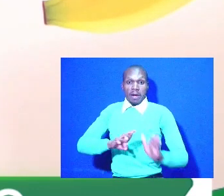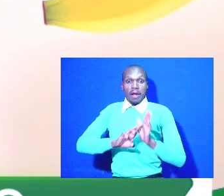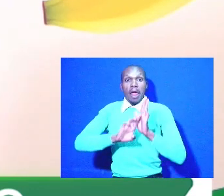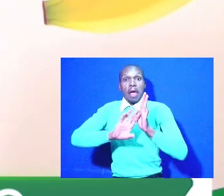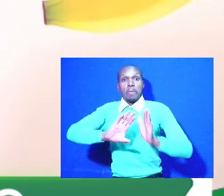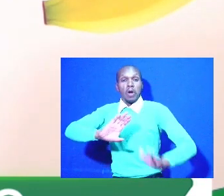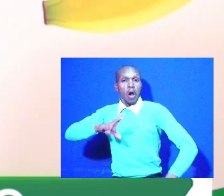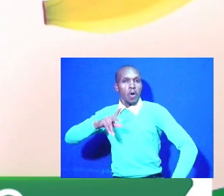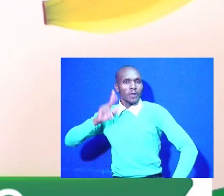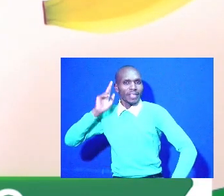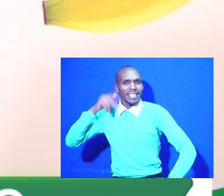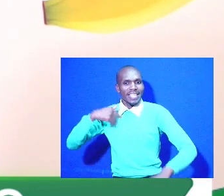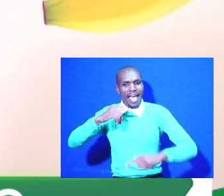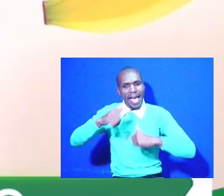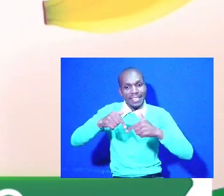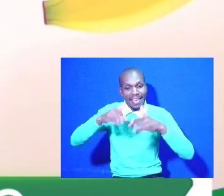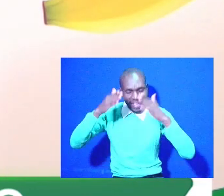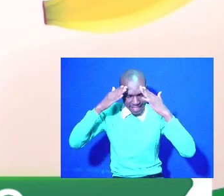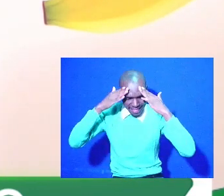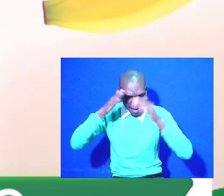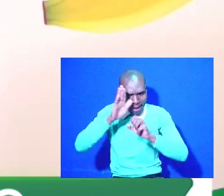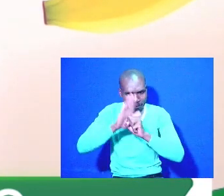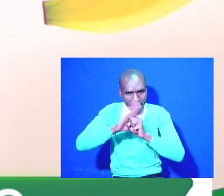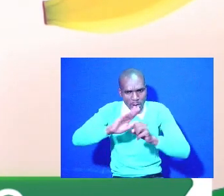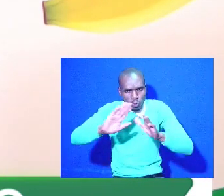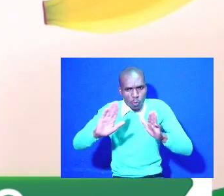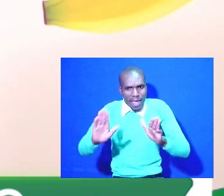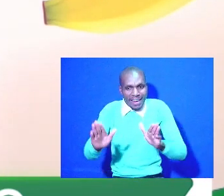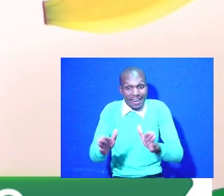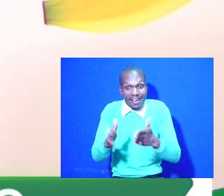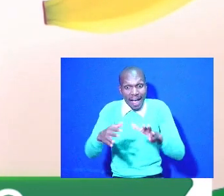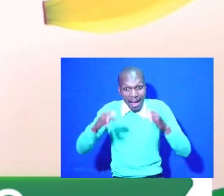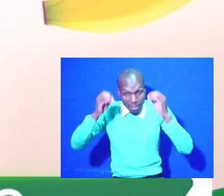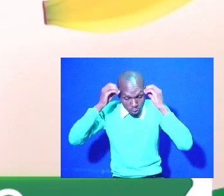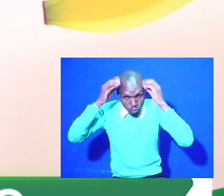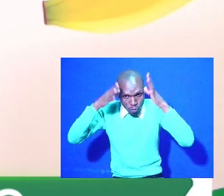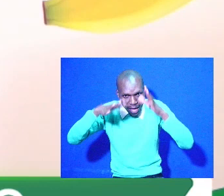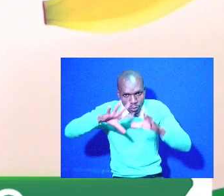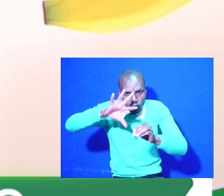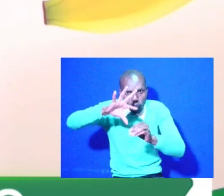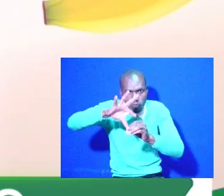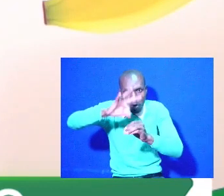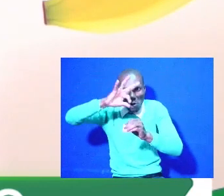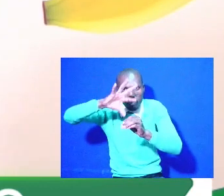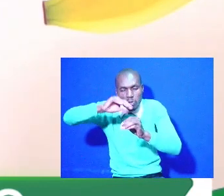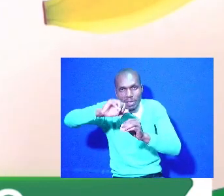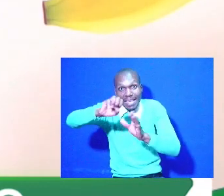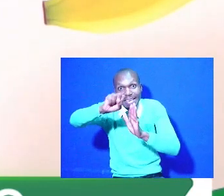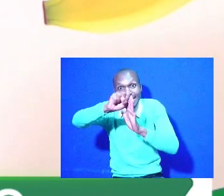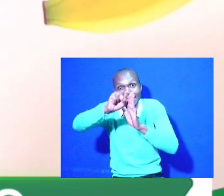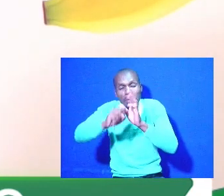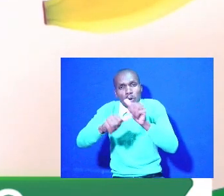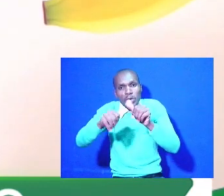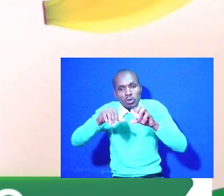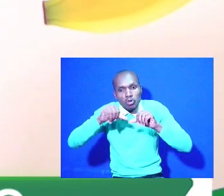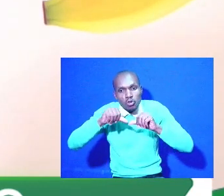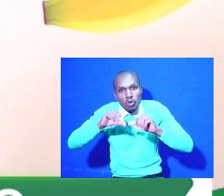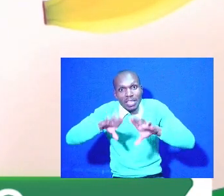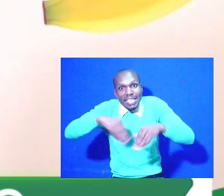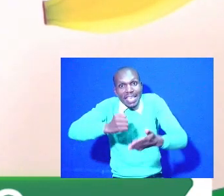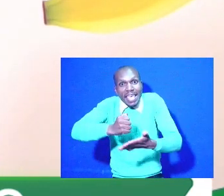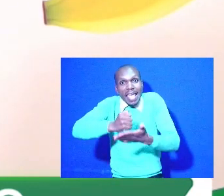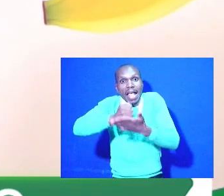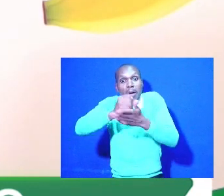ikirana amunabarai a iri gosegeta abana banyara ko bago chora chikosi osachikalia a ichiranyara ko bachiko bakonya